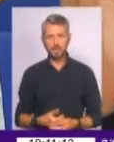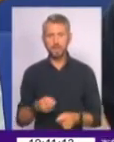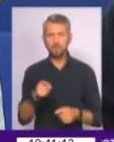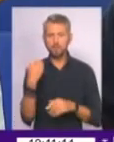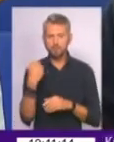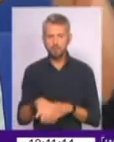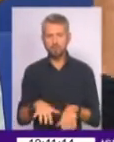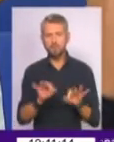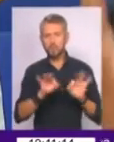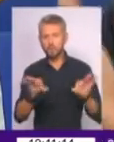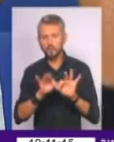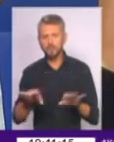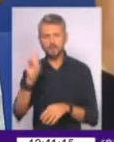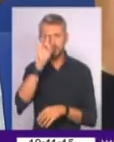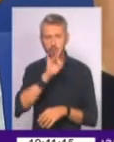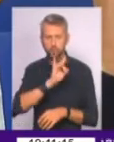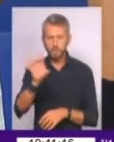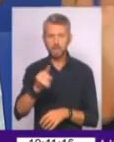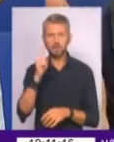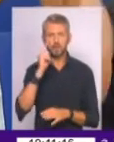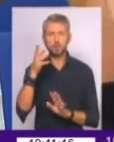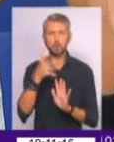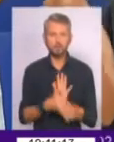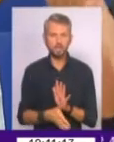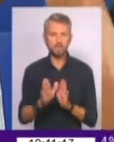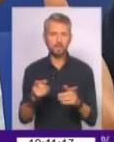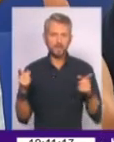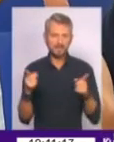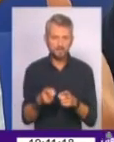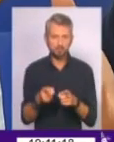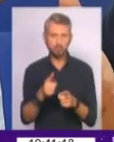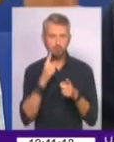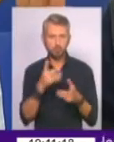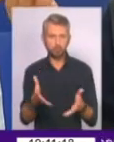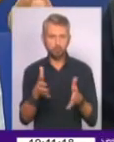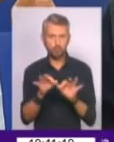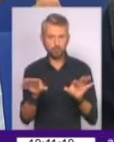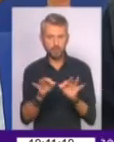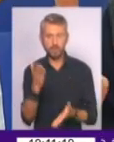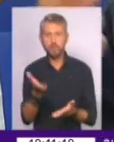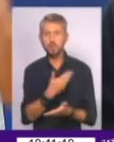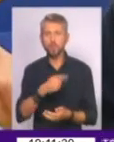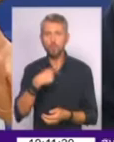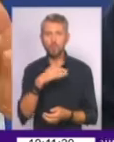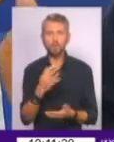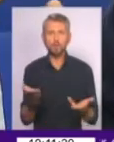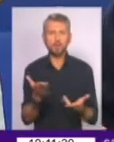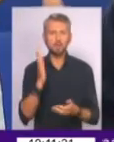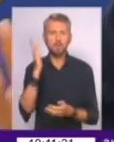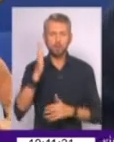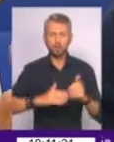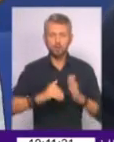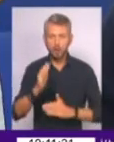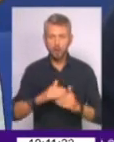вже популярний, він вже зрозумілий в стислому і доступному викладі. Але якщо ми говоримо дійсно про якісь майбутні проекти, то це